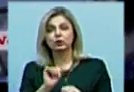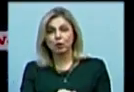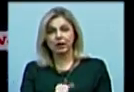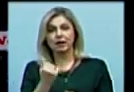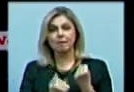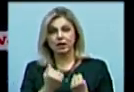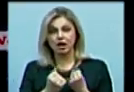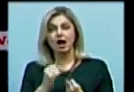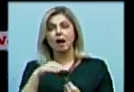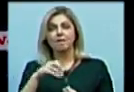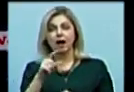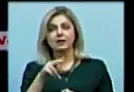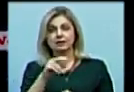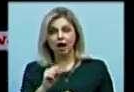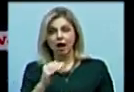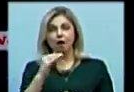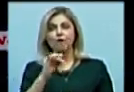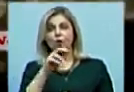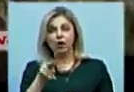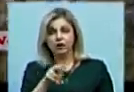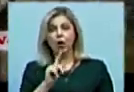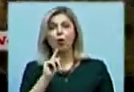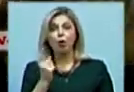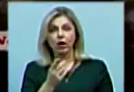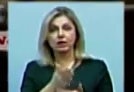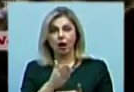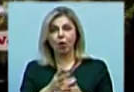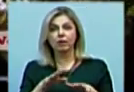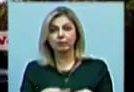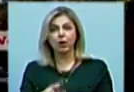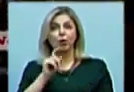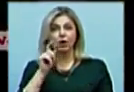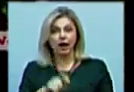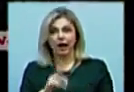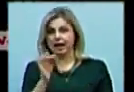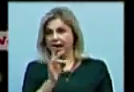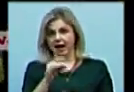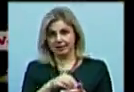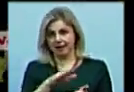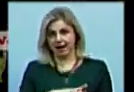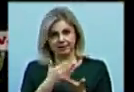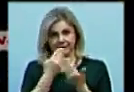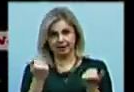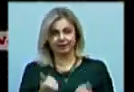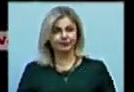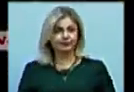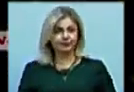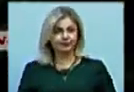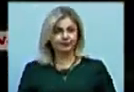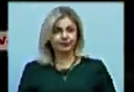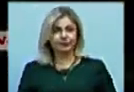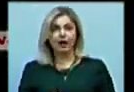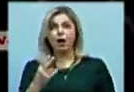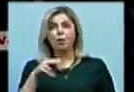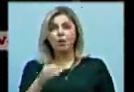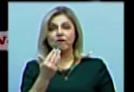Mazda на єврономерах. Автомобіль Ford рік знаходиться на території України не зареєстровано. Согласно даного документа,